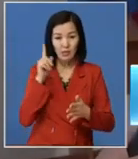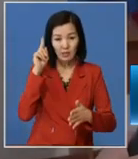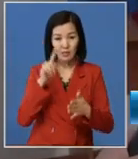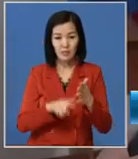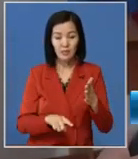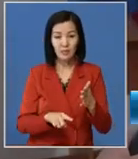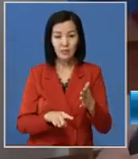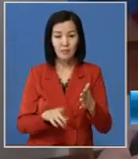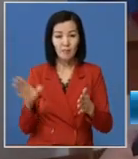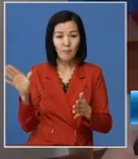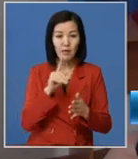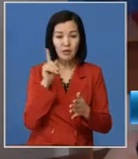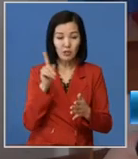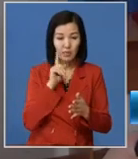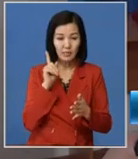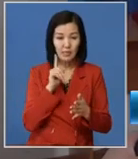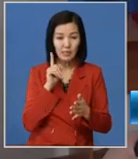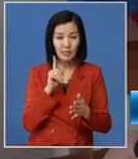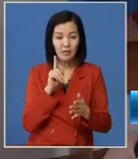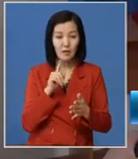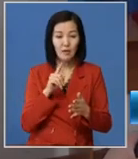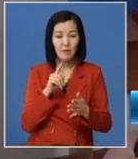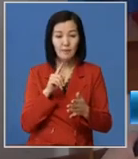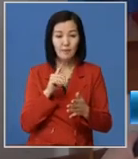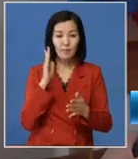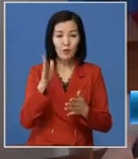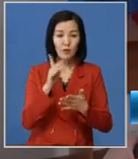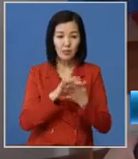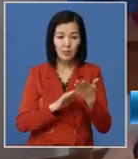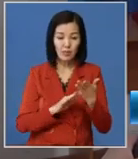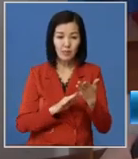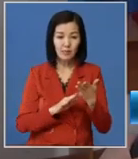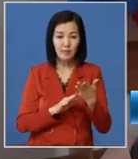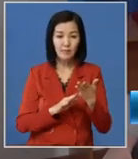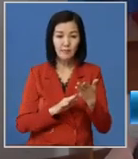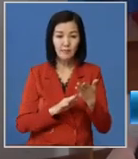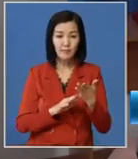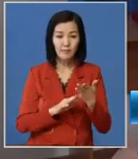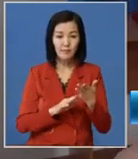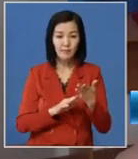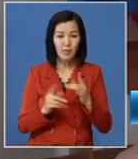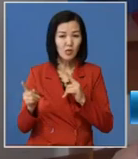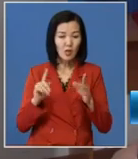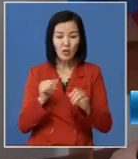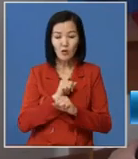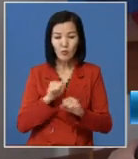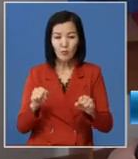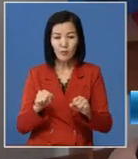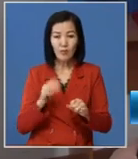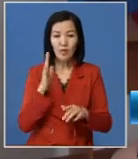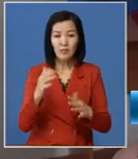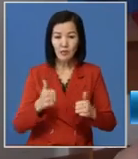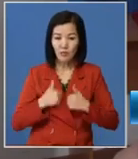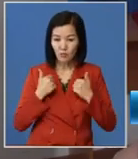қазір. Бәрі жастардық енді көмір. Сол көп оқысын, ерішек болмасын, алға қарай